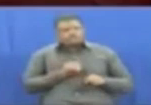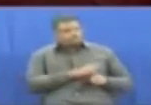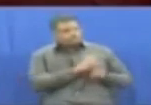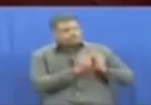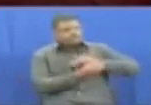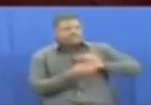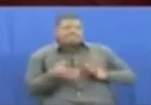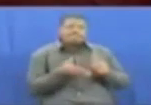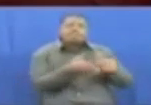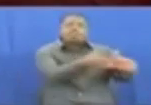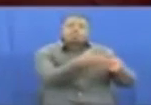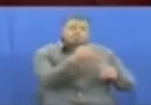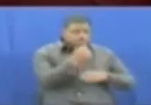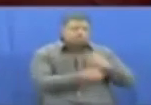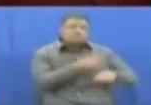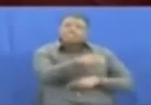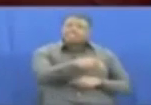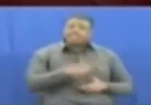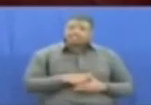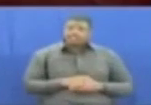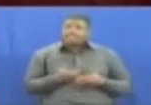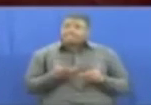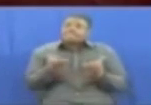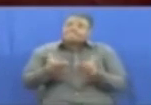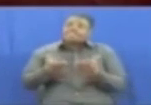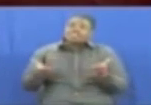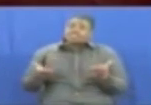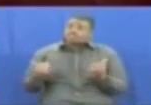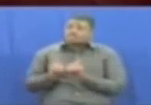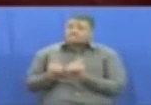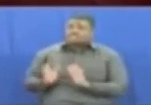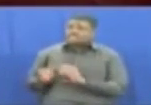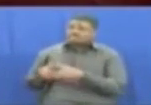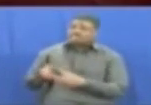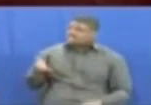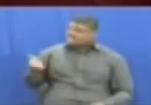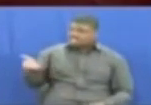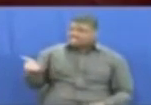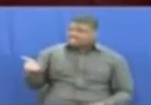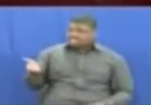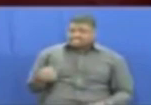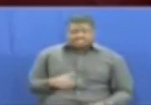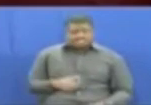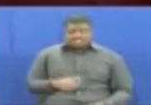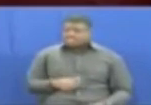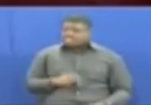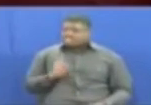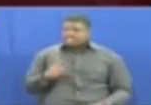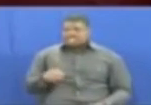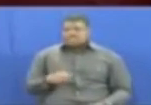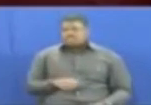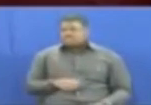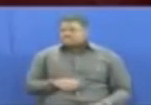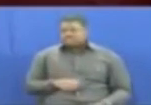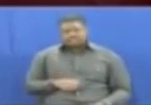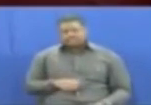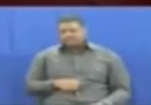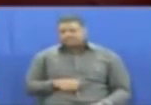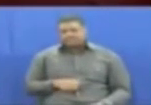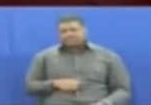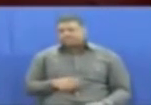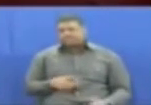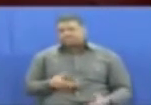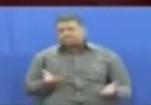hii tuliyoifikia. Vinginevyo hata kuunda hizi kamati za bajeti na kadhalika itakuwa ni